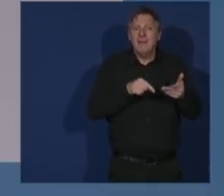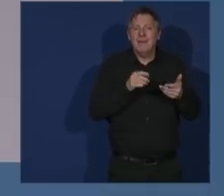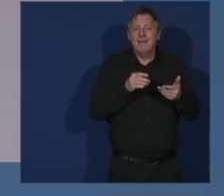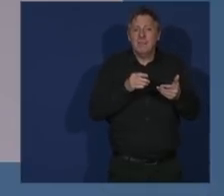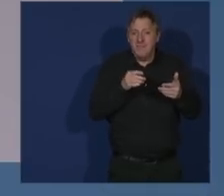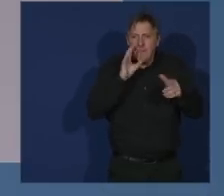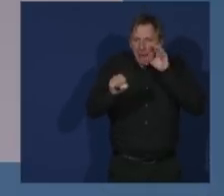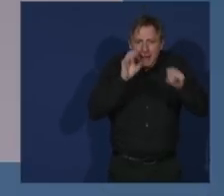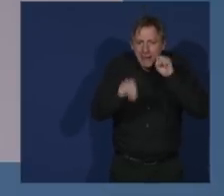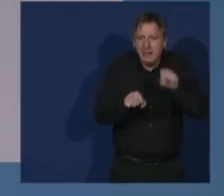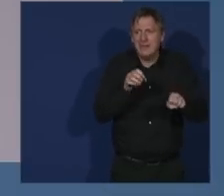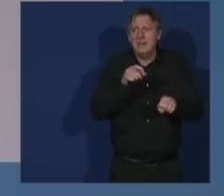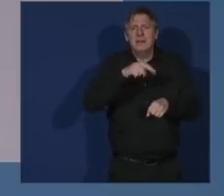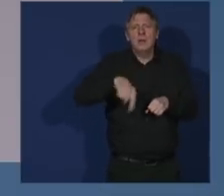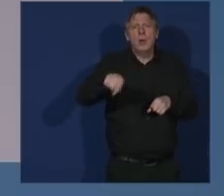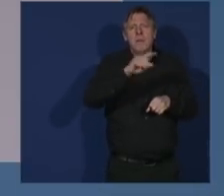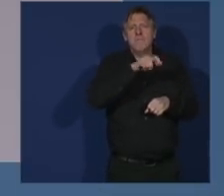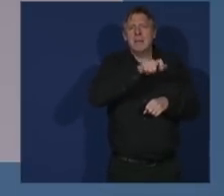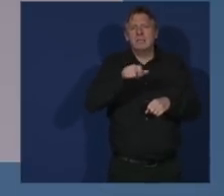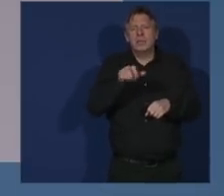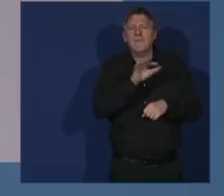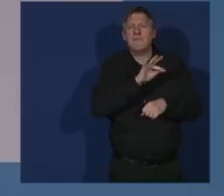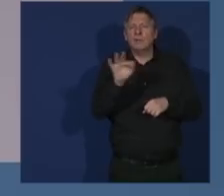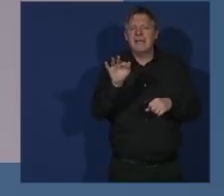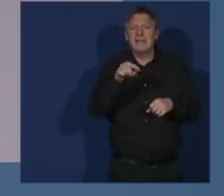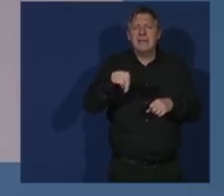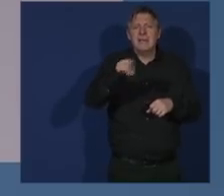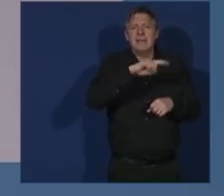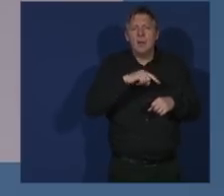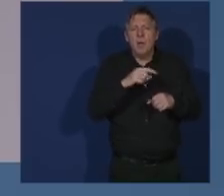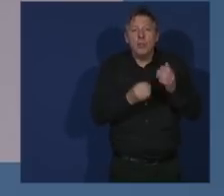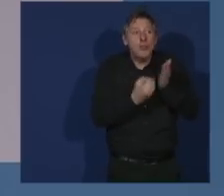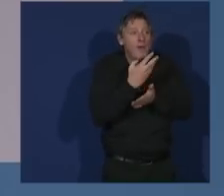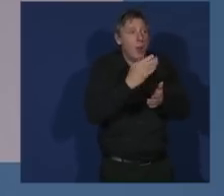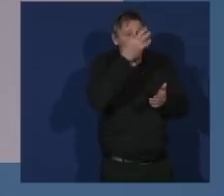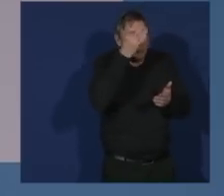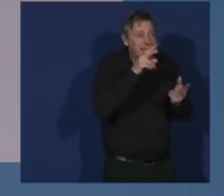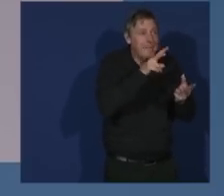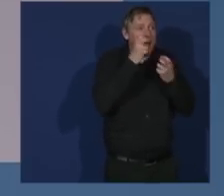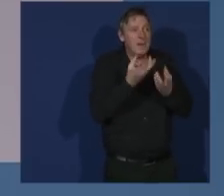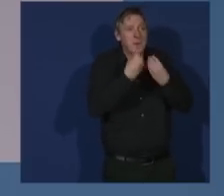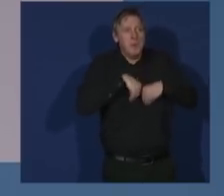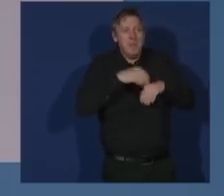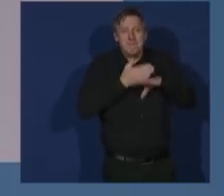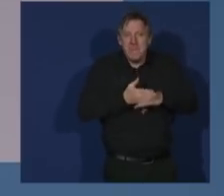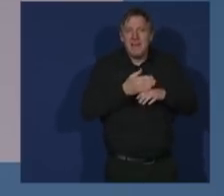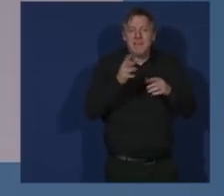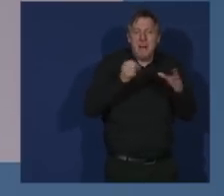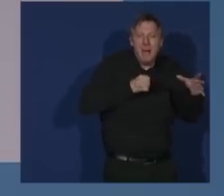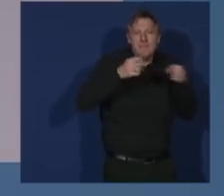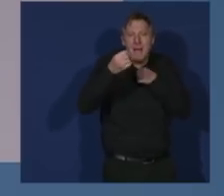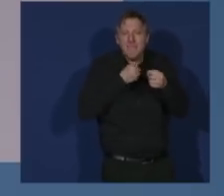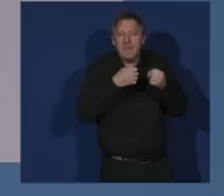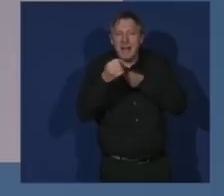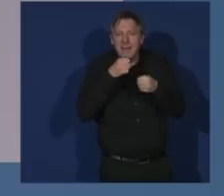puissent se saisir des opportunités qui leur sont offertes, des nouvelles opportunités. Si jamais nous réussissions à faire